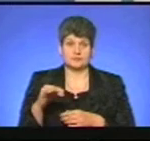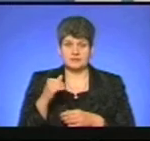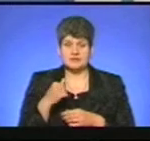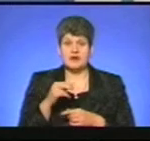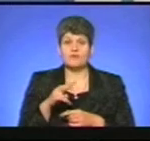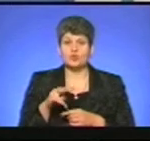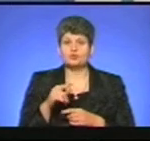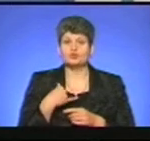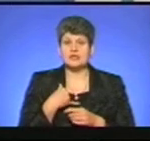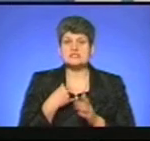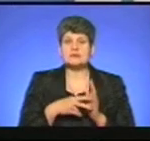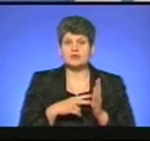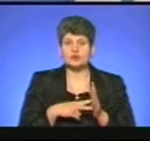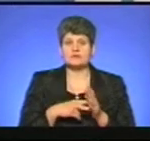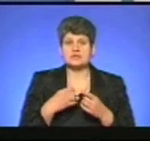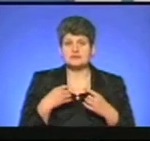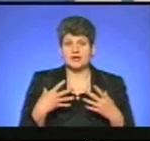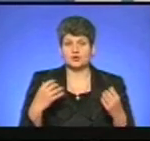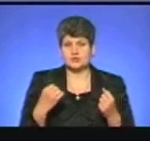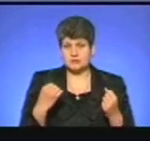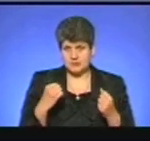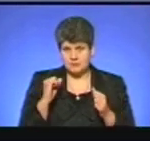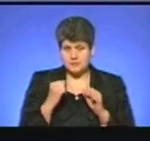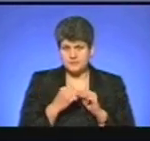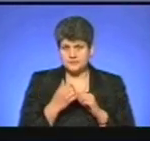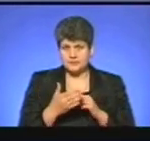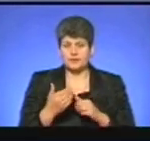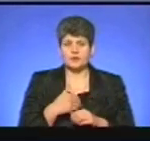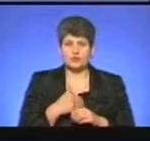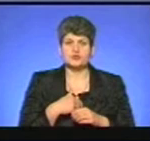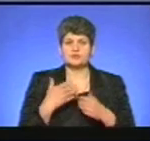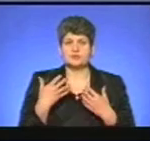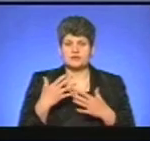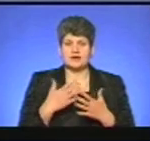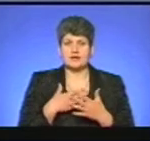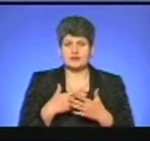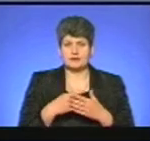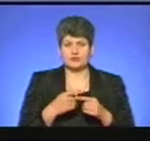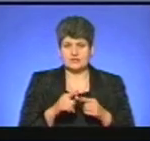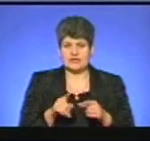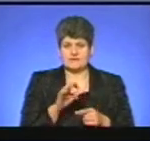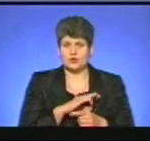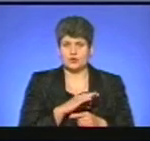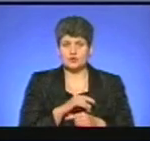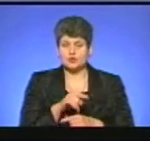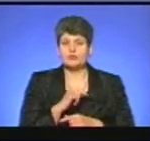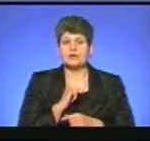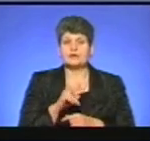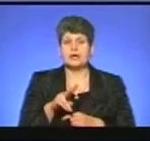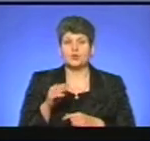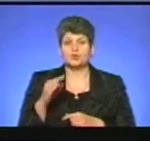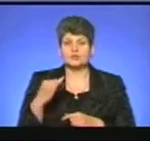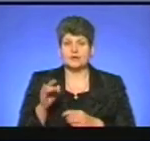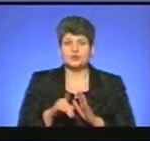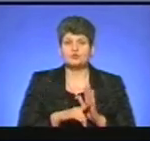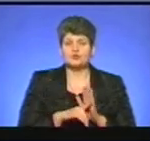в лютому в нас заплановано і свято з ними, як ми завжди пам'ятаємо, де ми хочемо якраз вже активно цю локацію використовувати. І на лютий ми